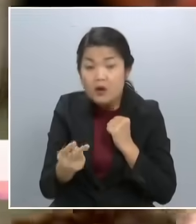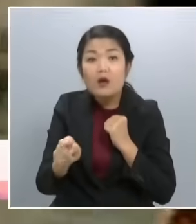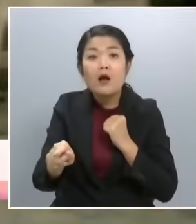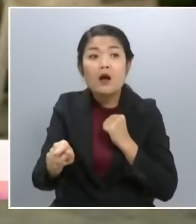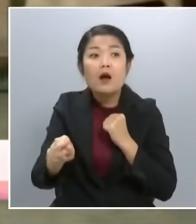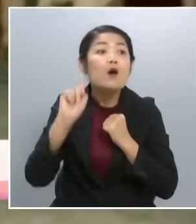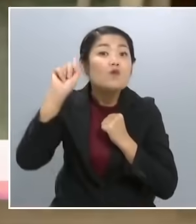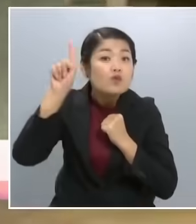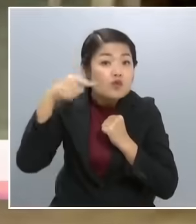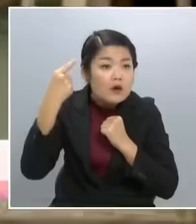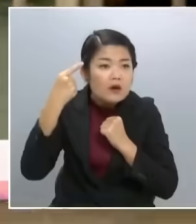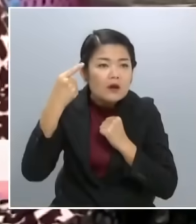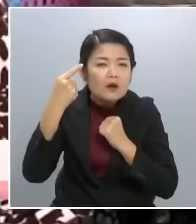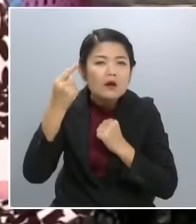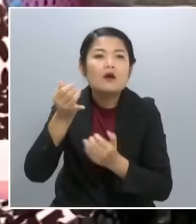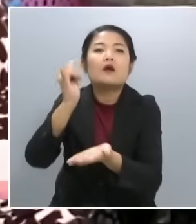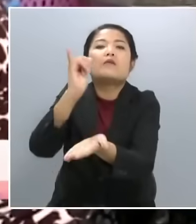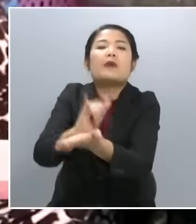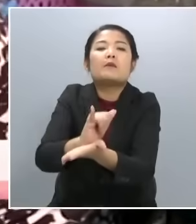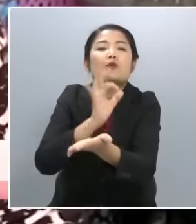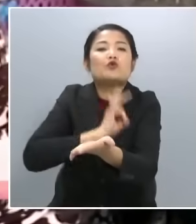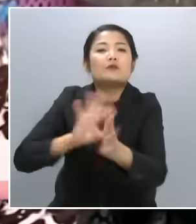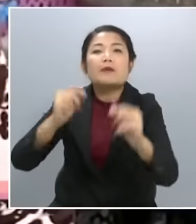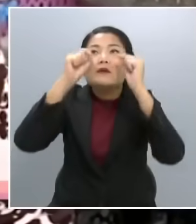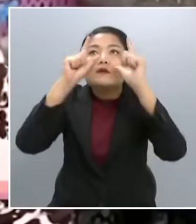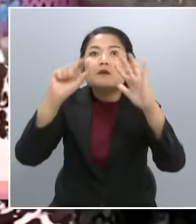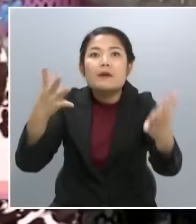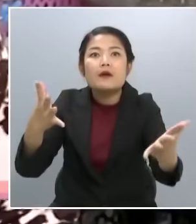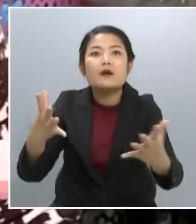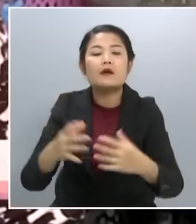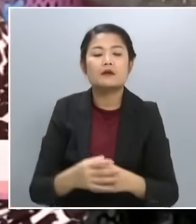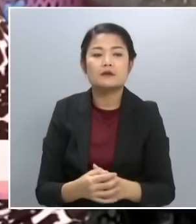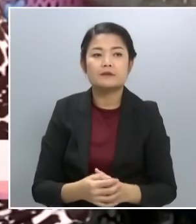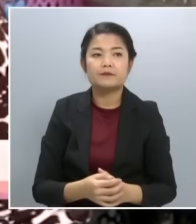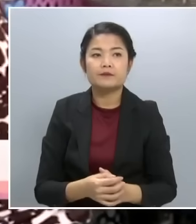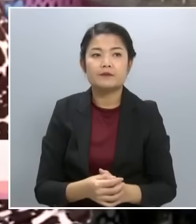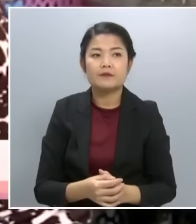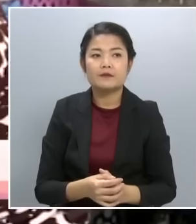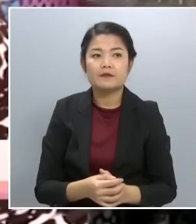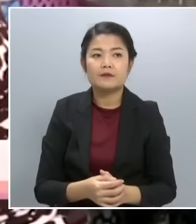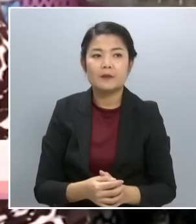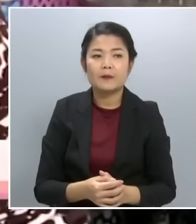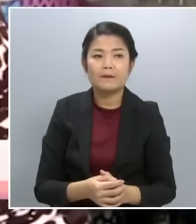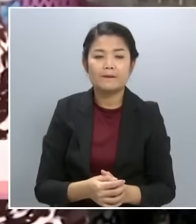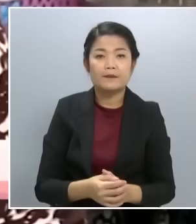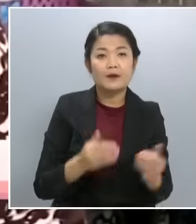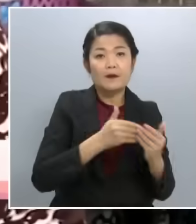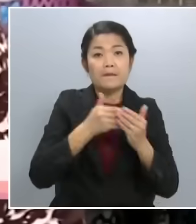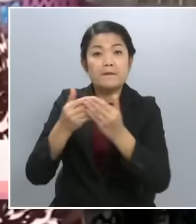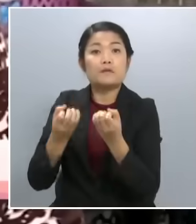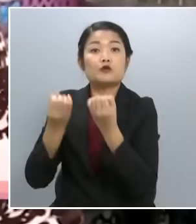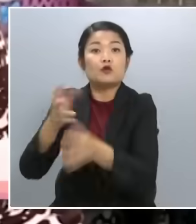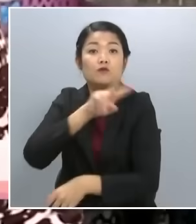แพรวเนี่ยนอนแน่นิ่งนะแล้วไม่ได้สติเลยหลังจากนั้นก็พาแพรวเนี่ยไปส่งโรง